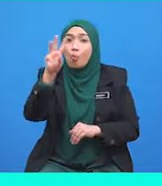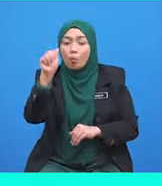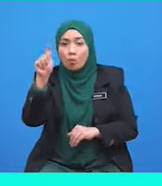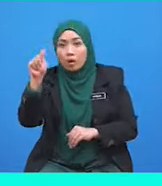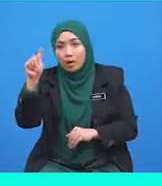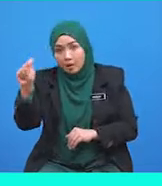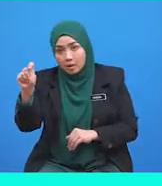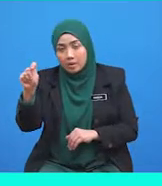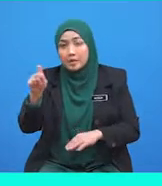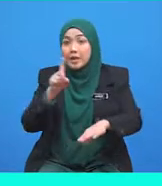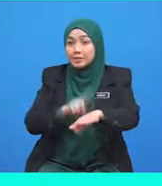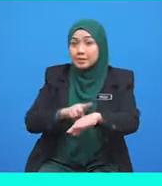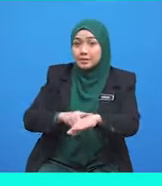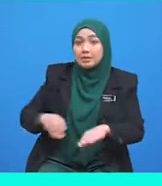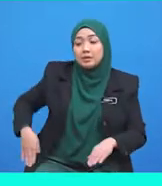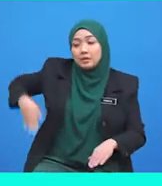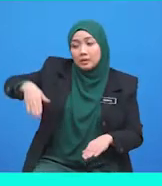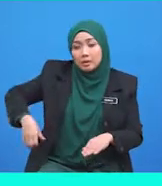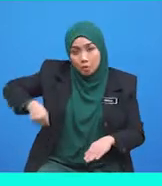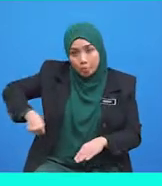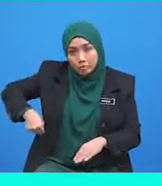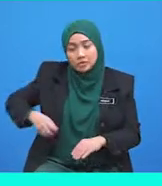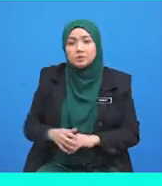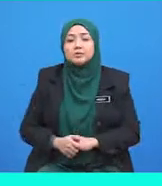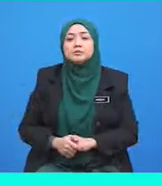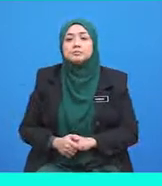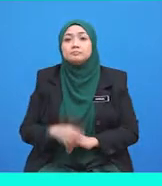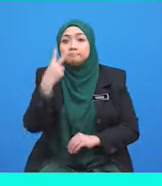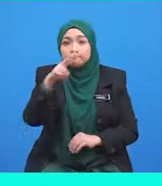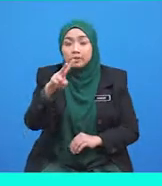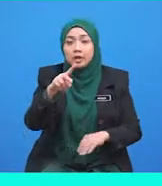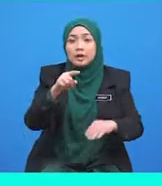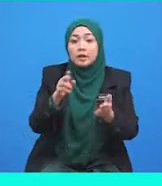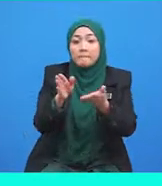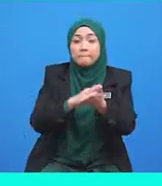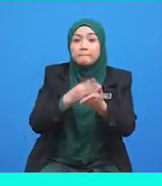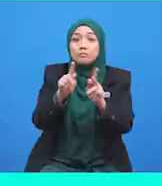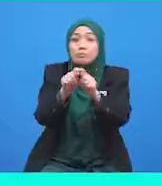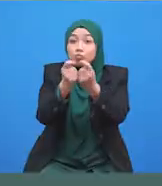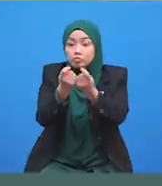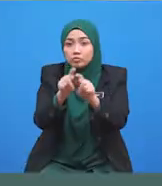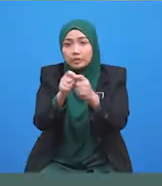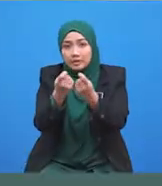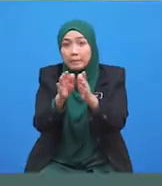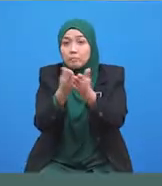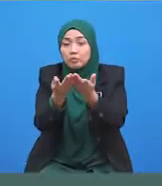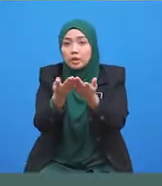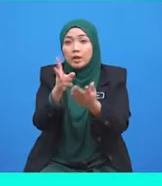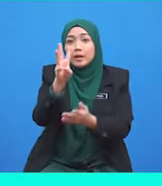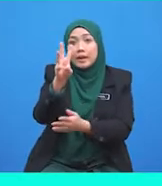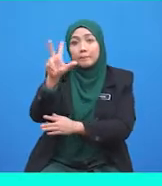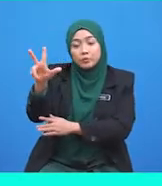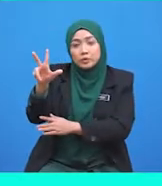juga boleh merujuk buku teks sejarah tingkatan 1 pada muka surat 63. Murid-murid lihat gambar